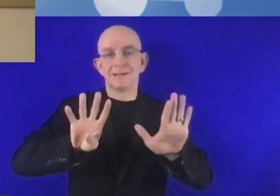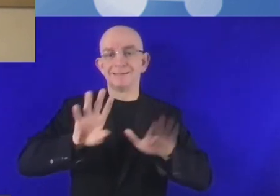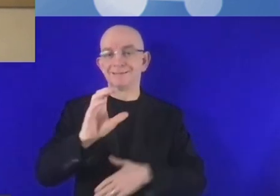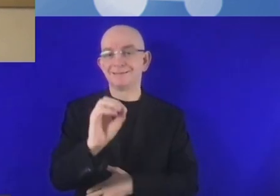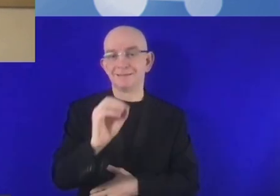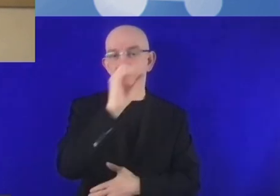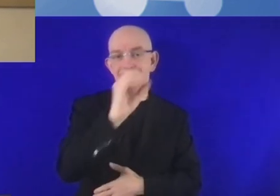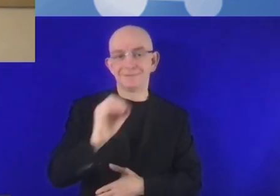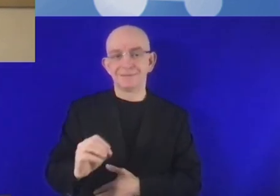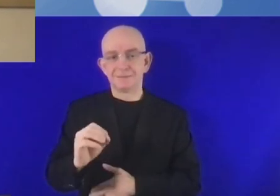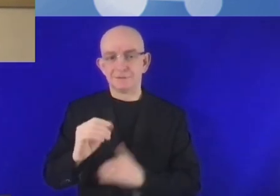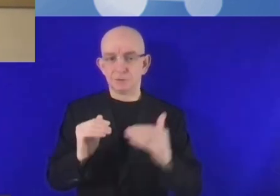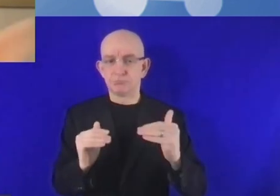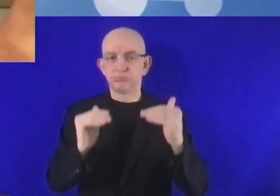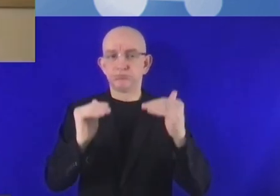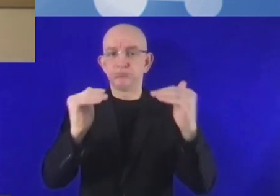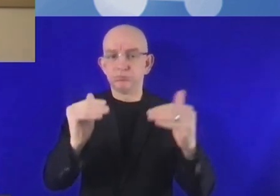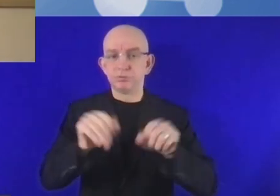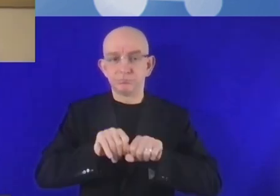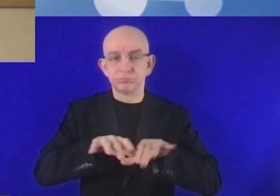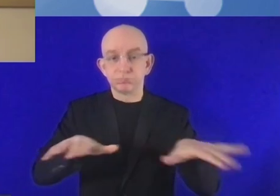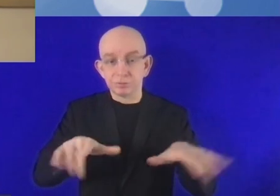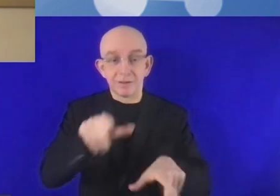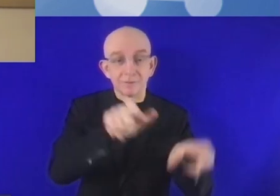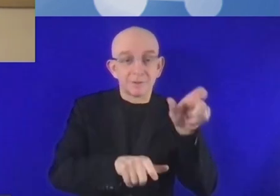do technologii 3G.